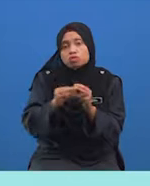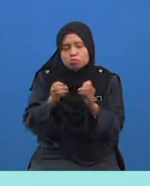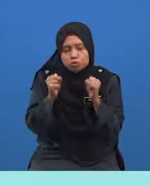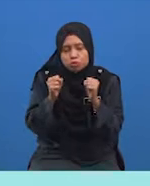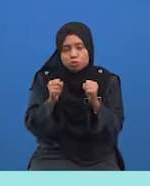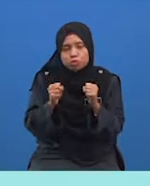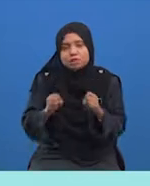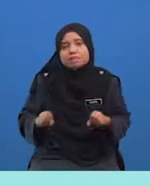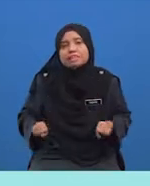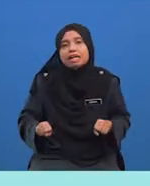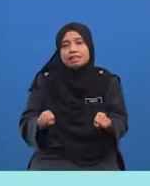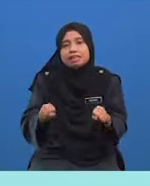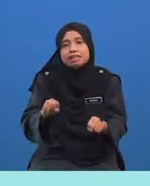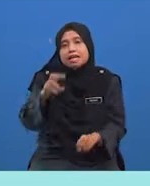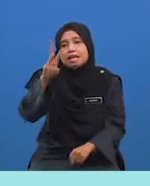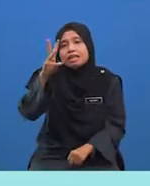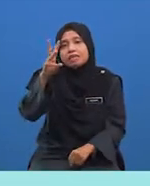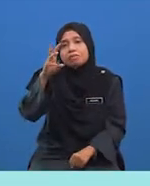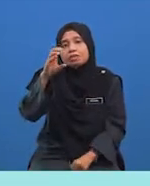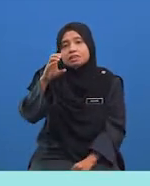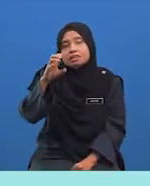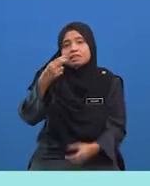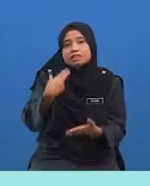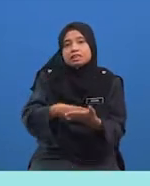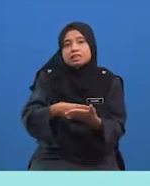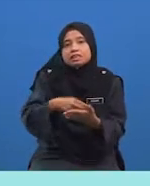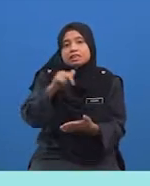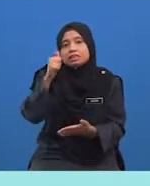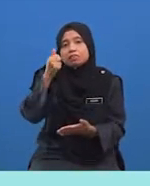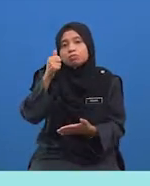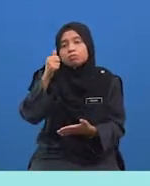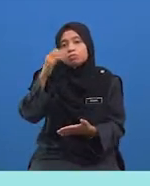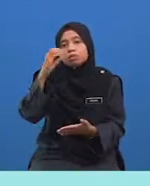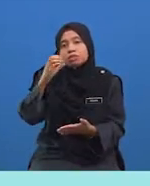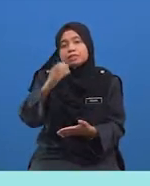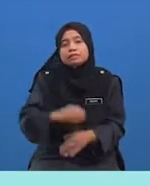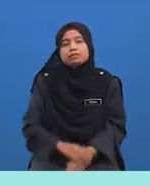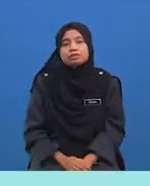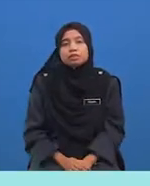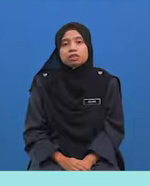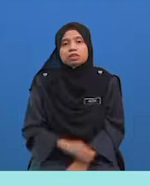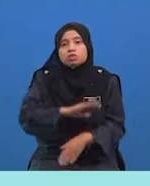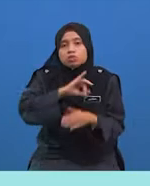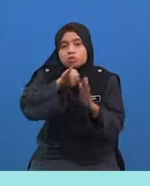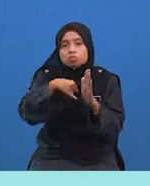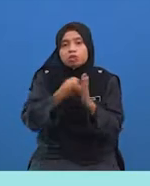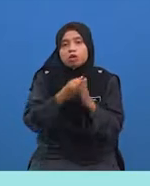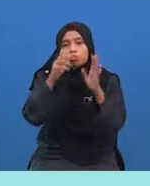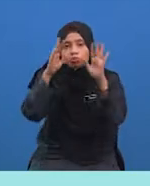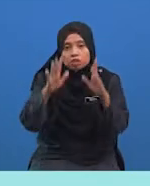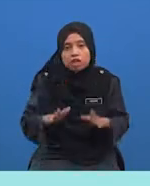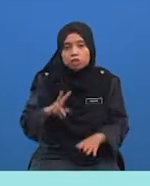yang sederhana sejuk, 16 darjah Celsius hingga 10 darjah Celsius. Jumlah hujan